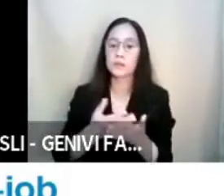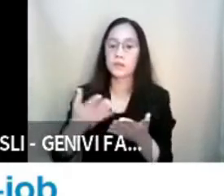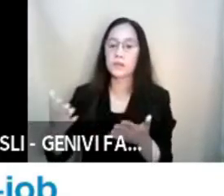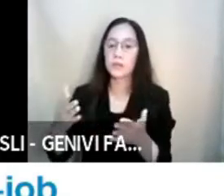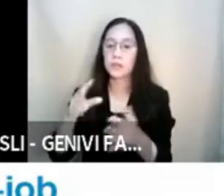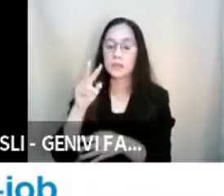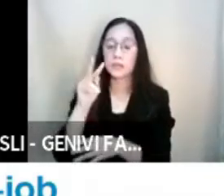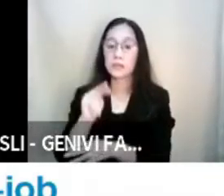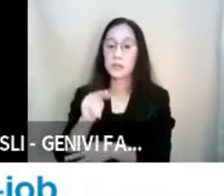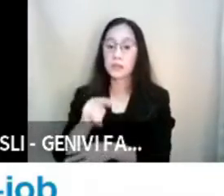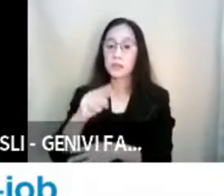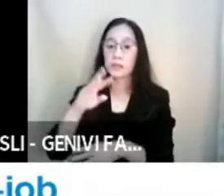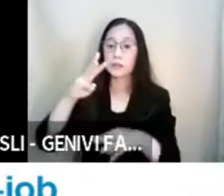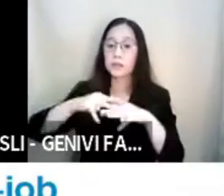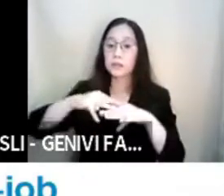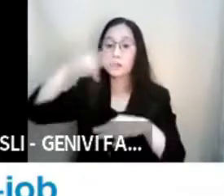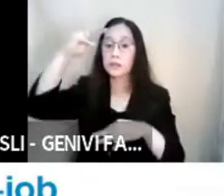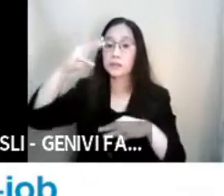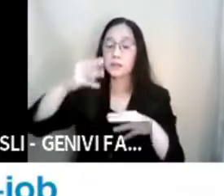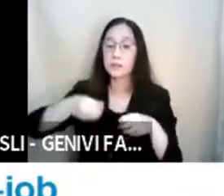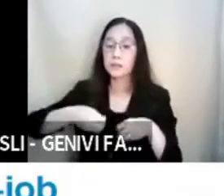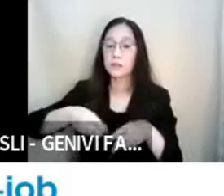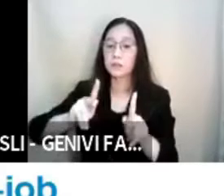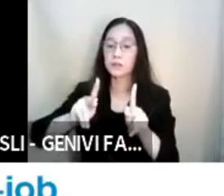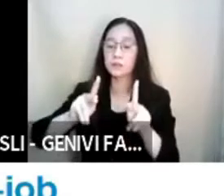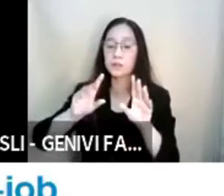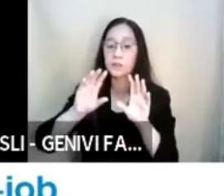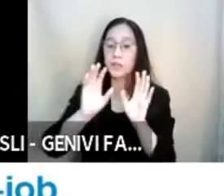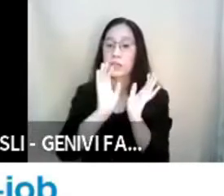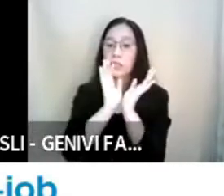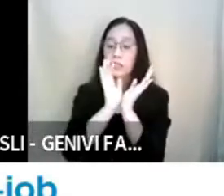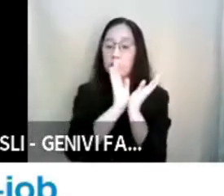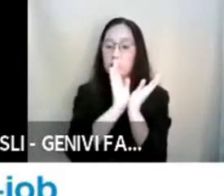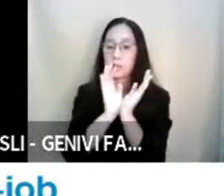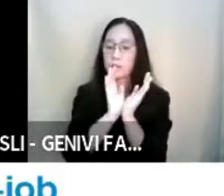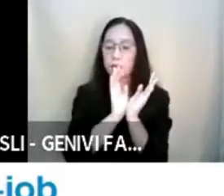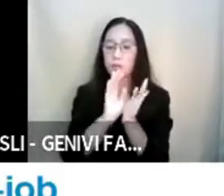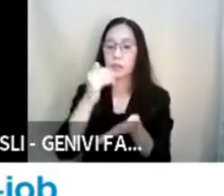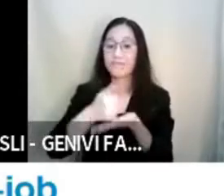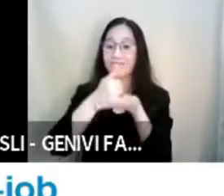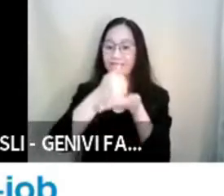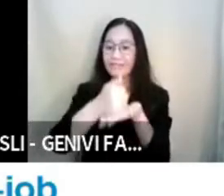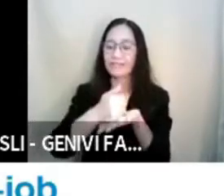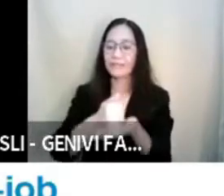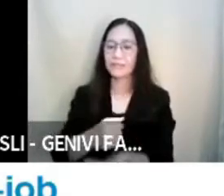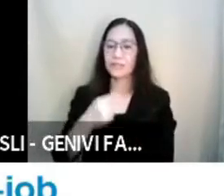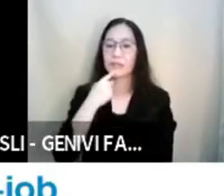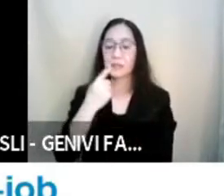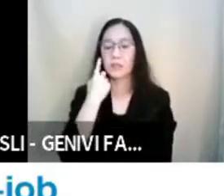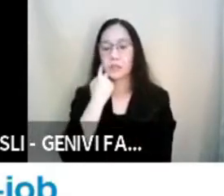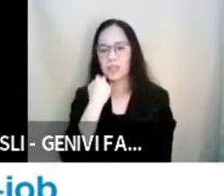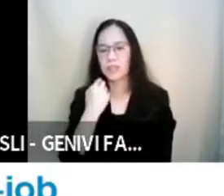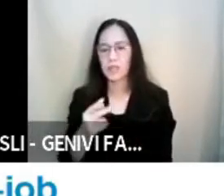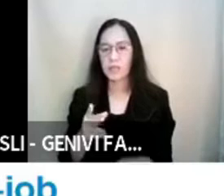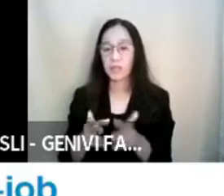to maximize these opportunities in the community to help out. So nabanggit ko kanina, if there's a